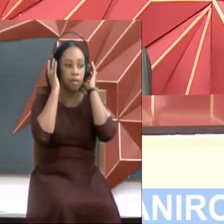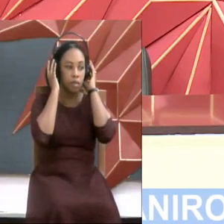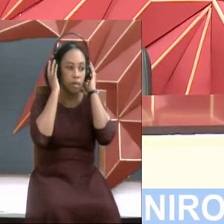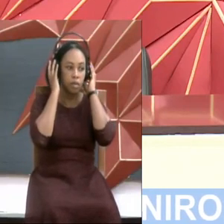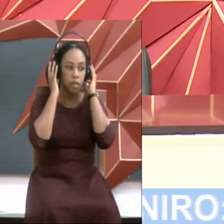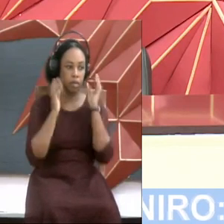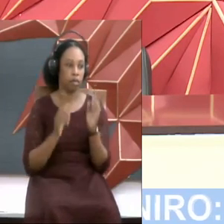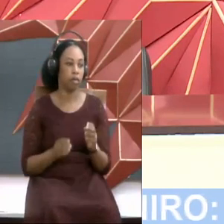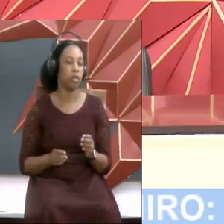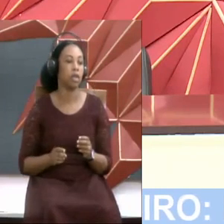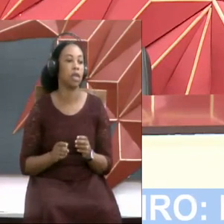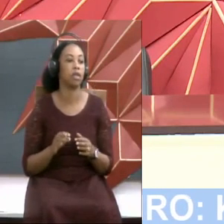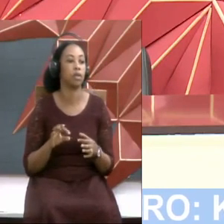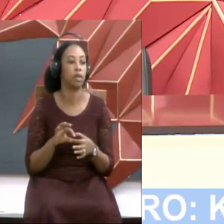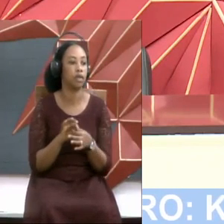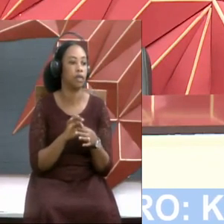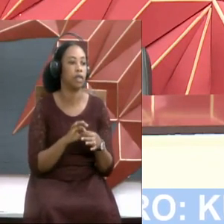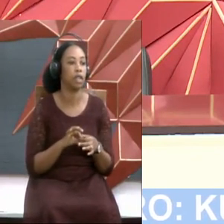Et